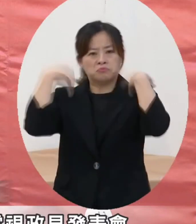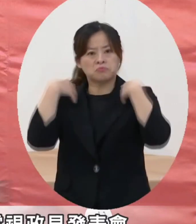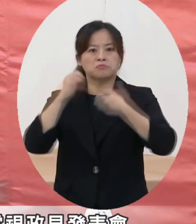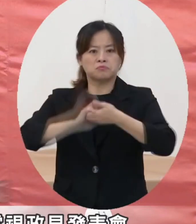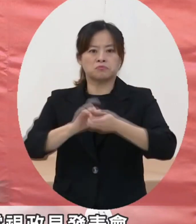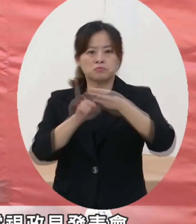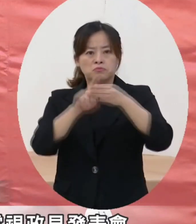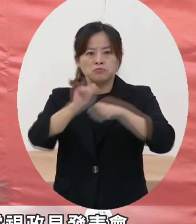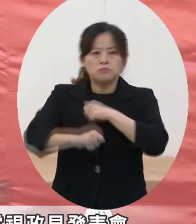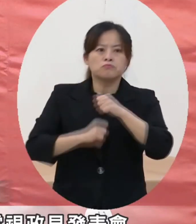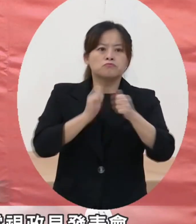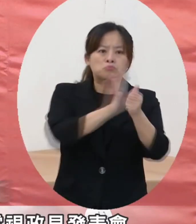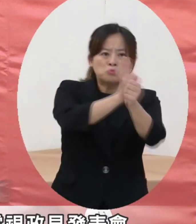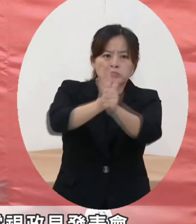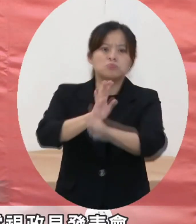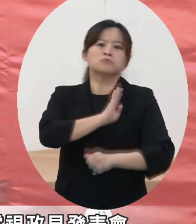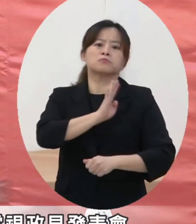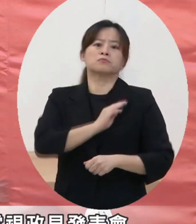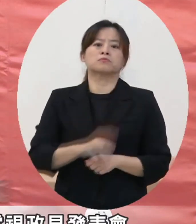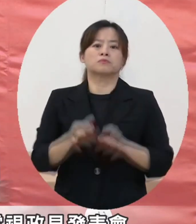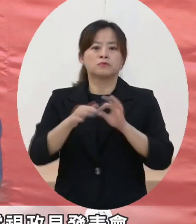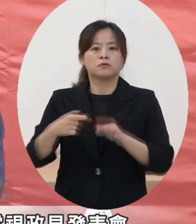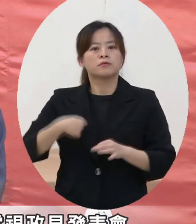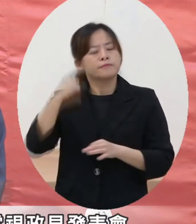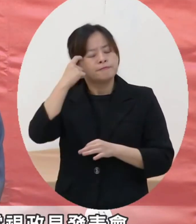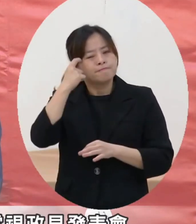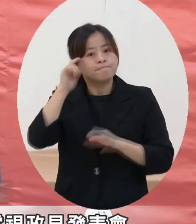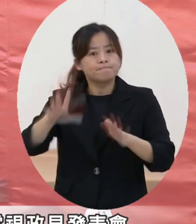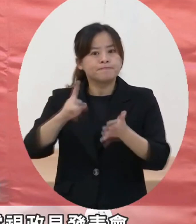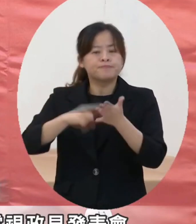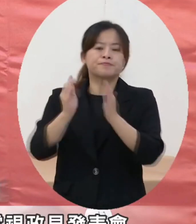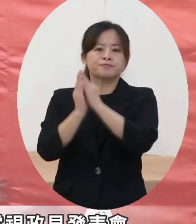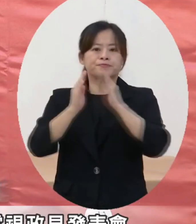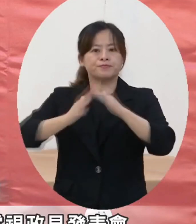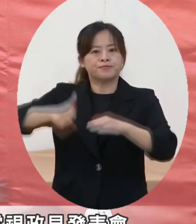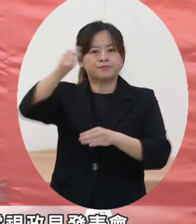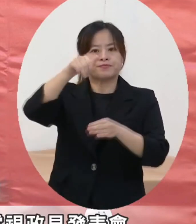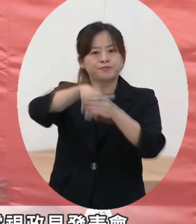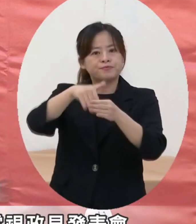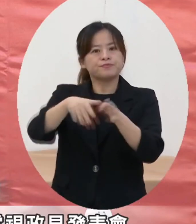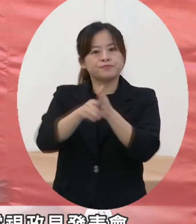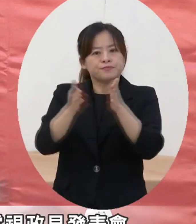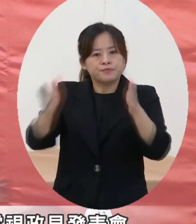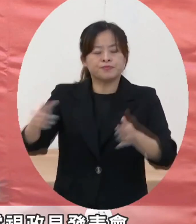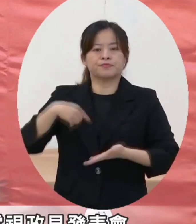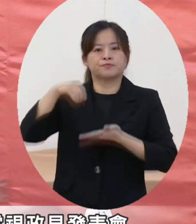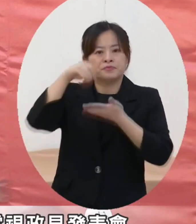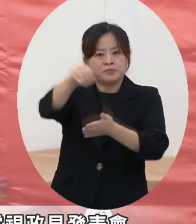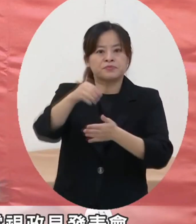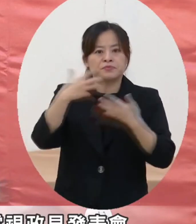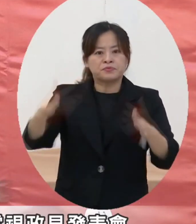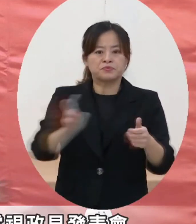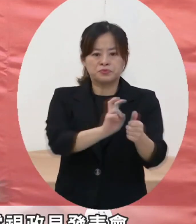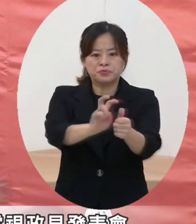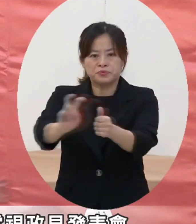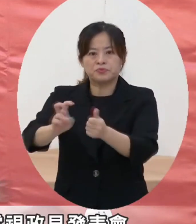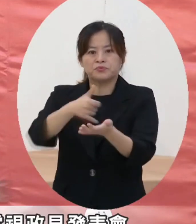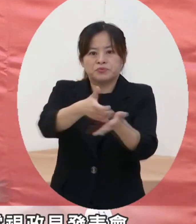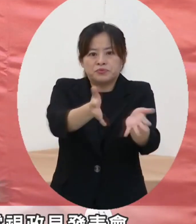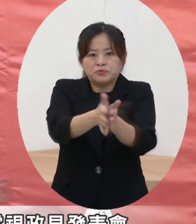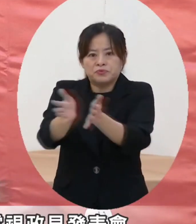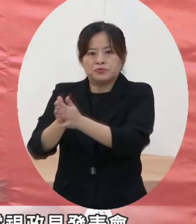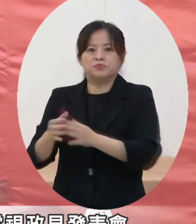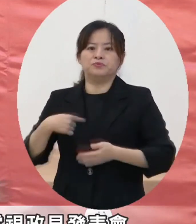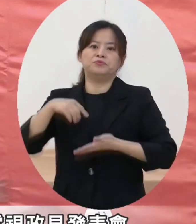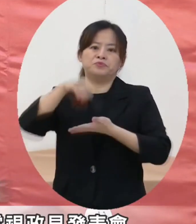要去主动关心和服务的。因此，我也是在这一次桃园市长的选举里面提出最多照顾弱势症